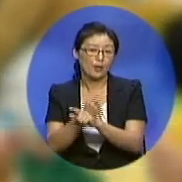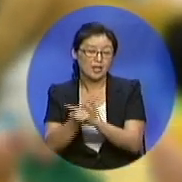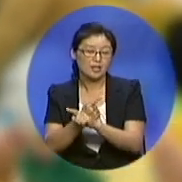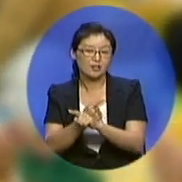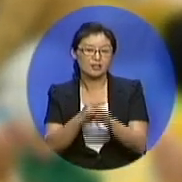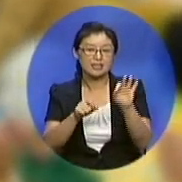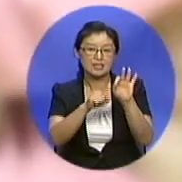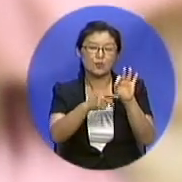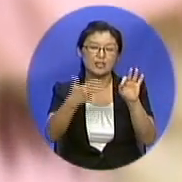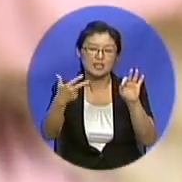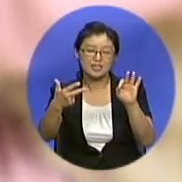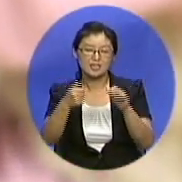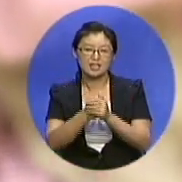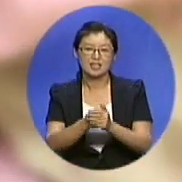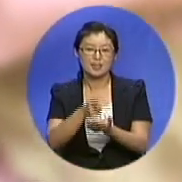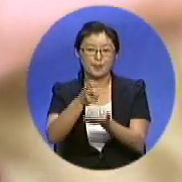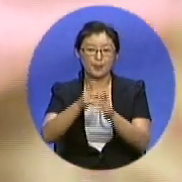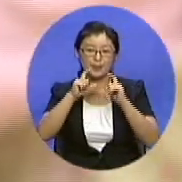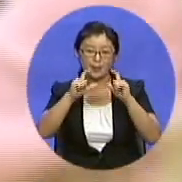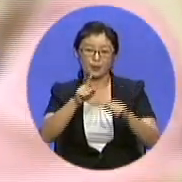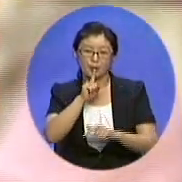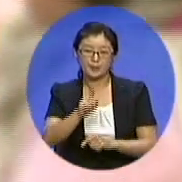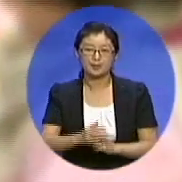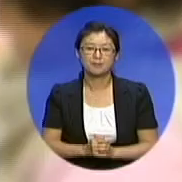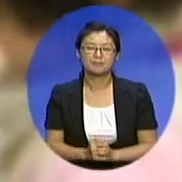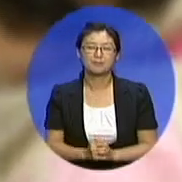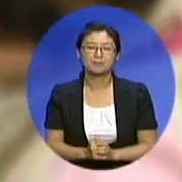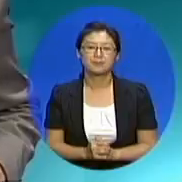10월 7일까지 입법 예고한다고 밝혔습니다.